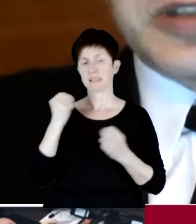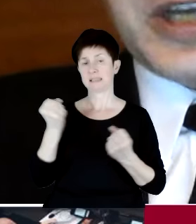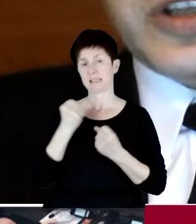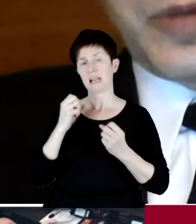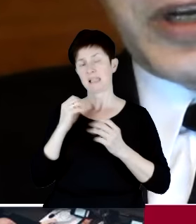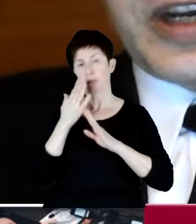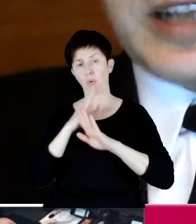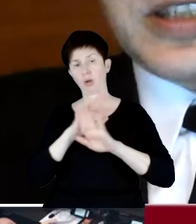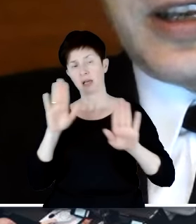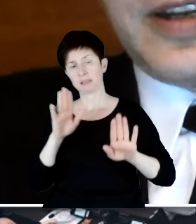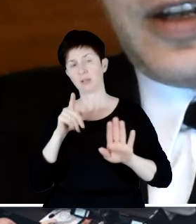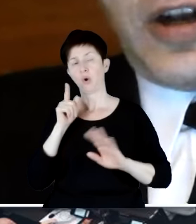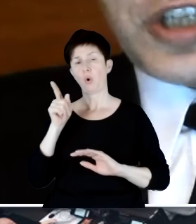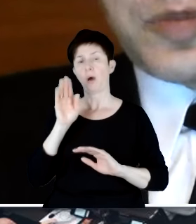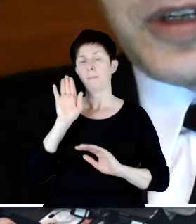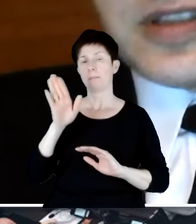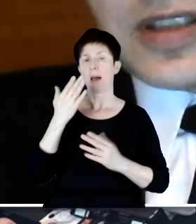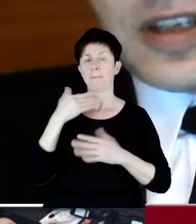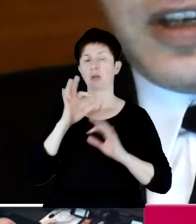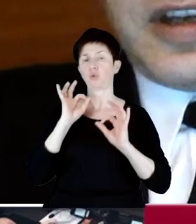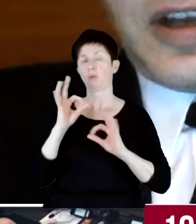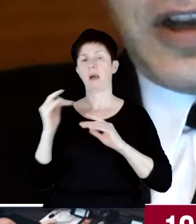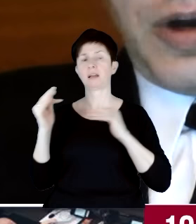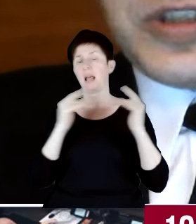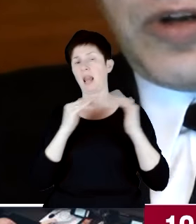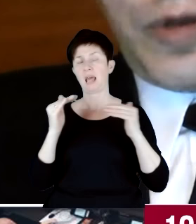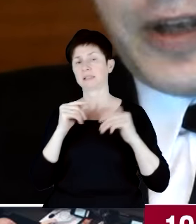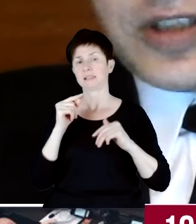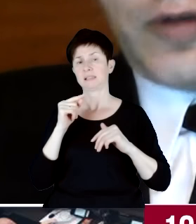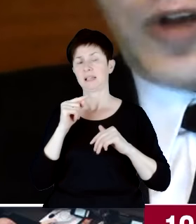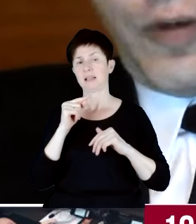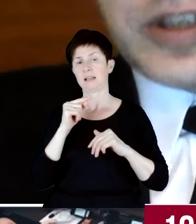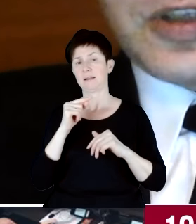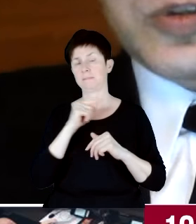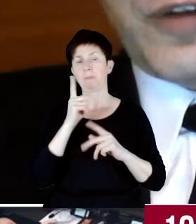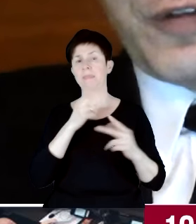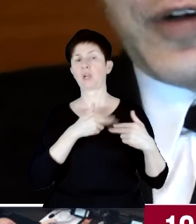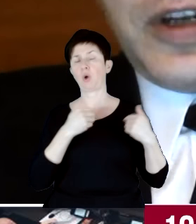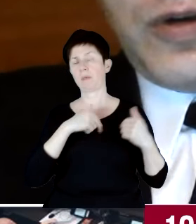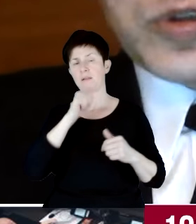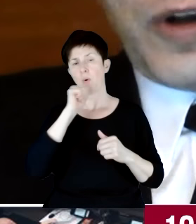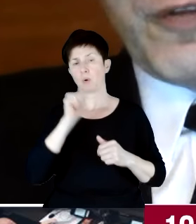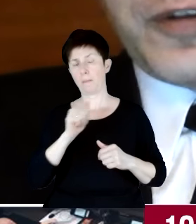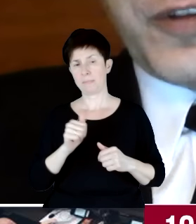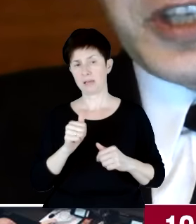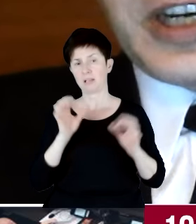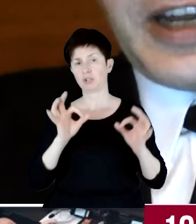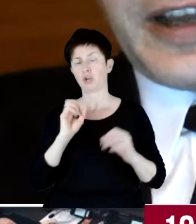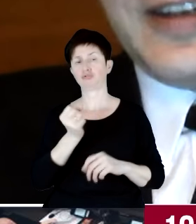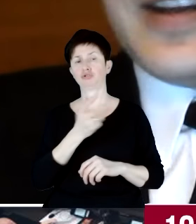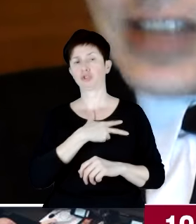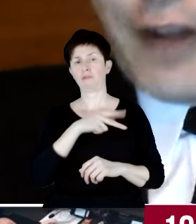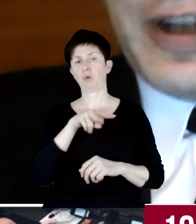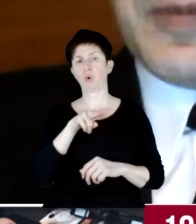ma bardzo dobre relacje chociażby z Komisją Europejską, obecną szefową Ursulą von